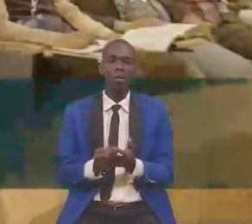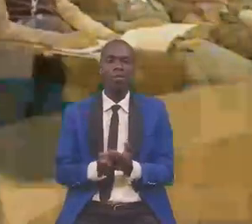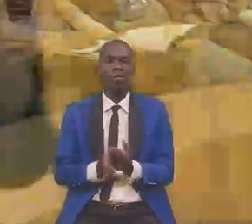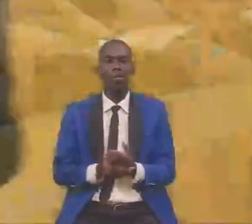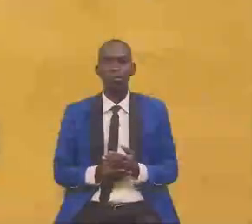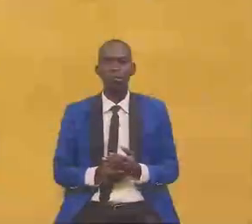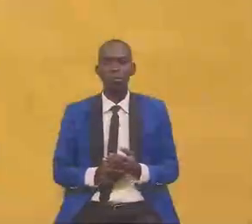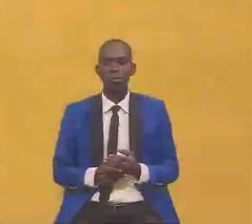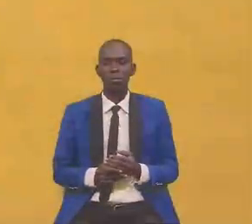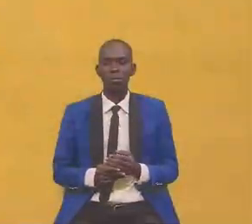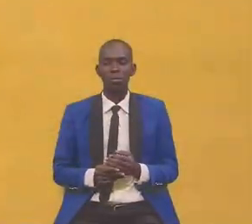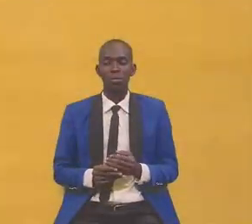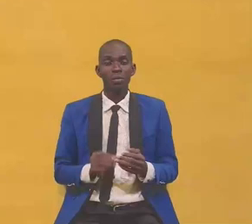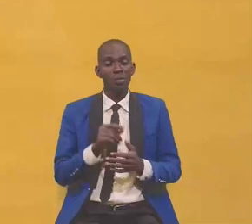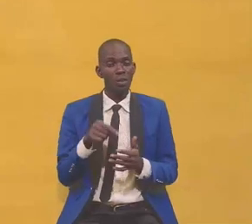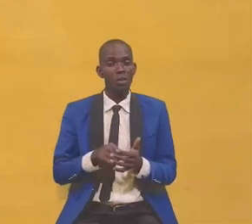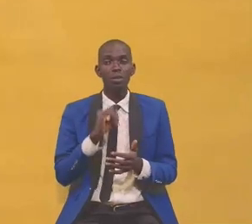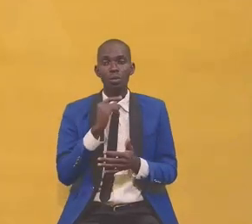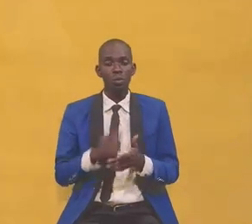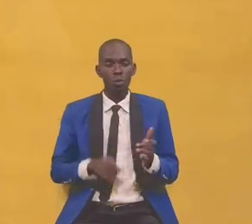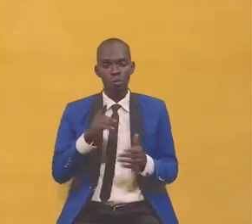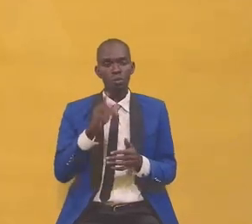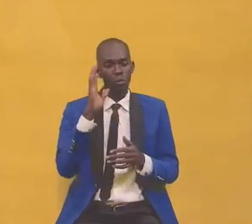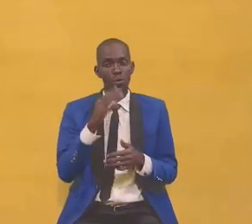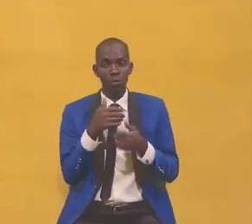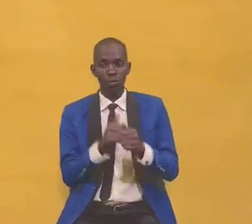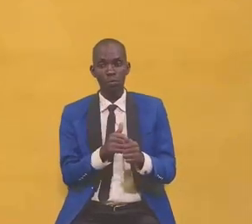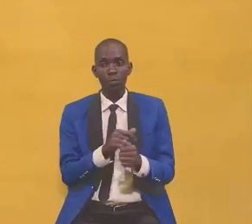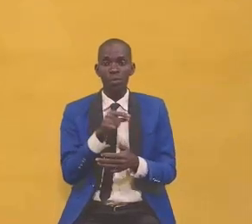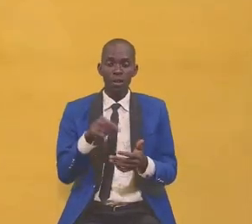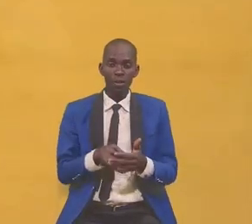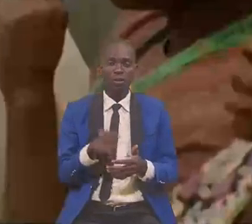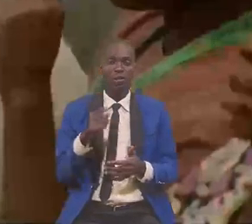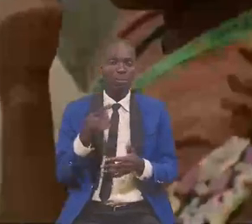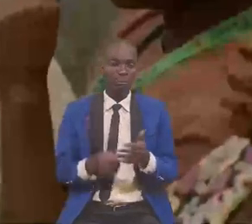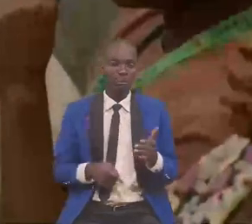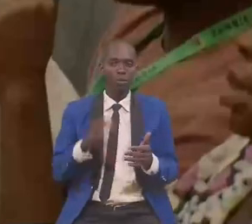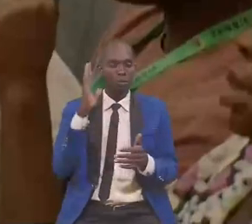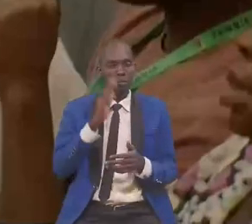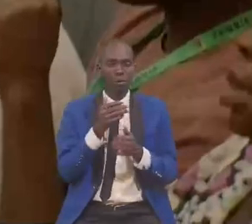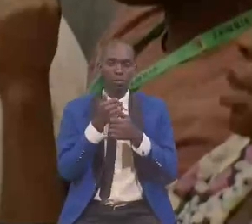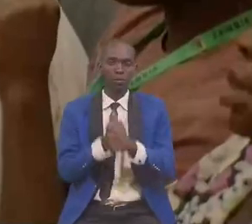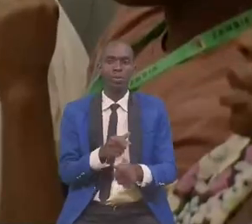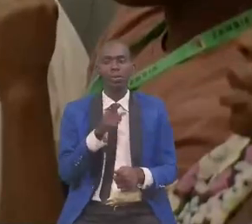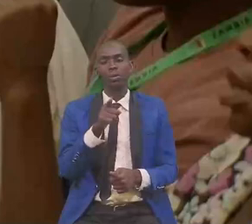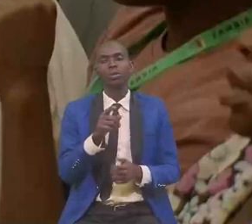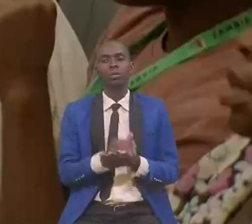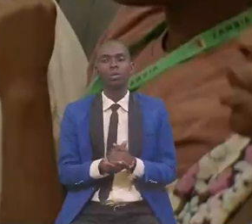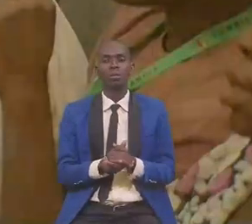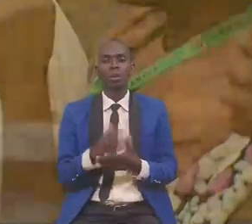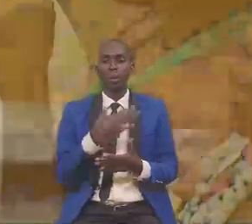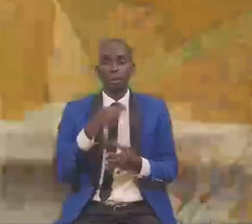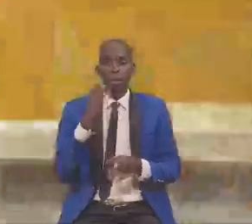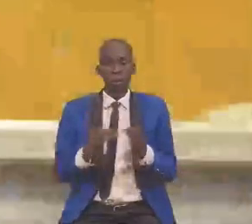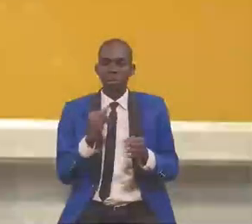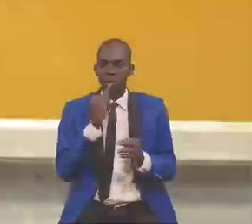Voici ce qui va vous accompagner. Il dit, voici ce qui va vous accompagner. Si ça vous accompagne déjà, quand